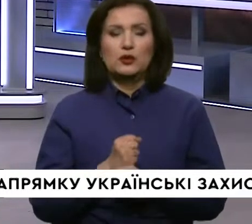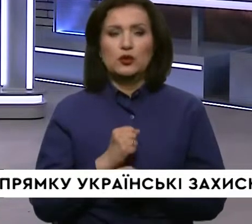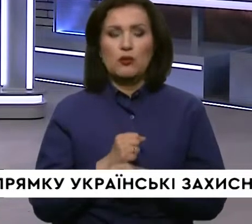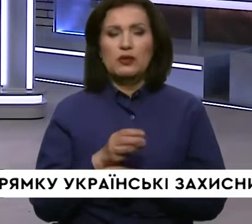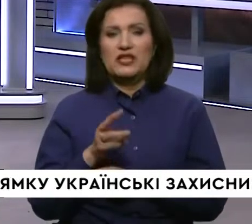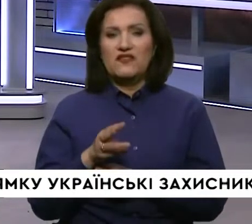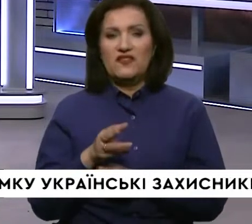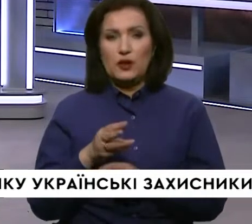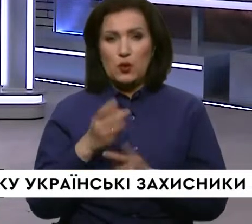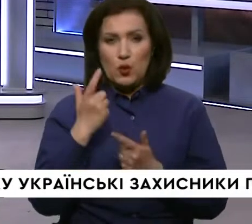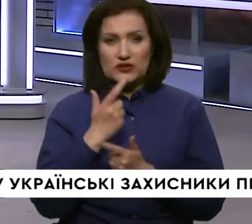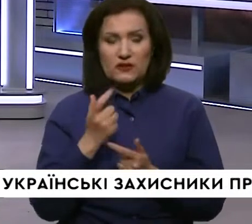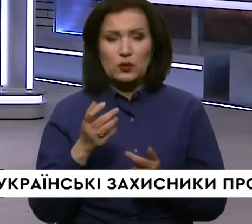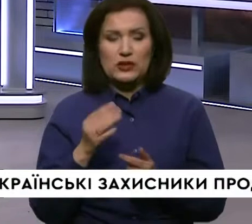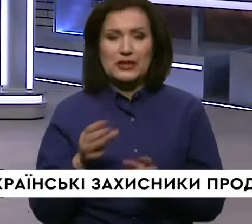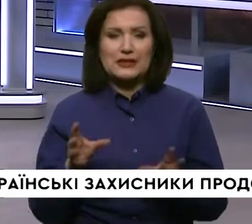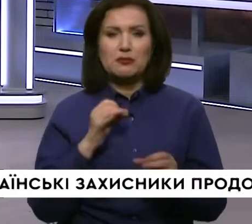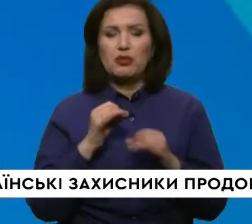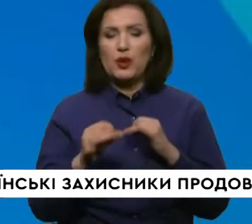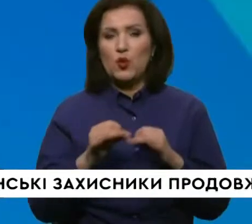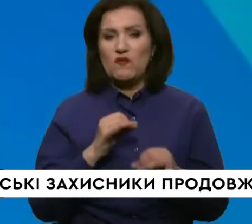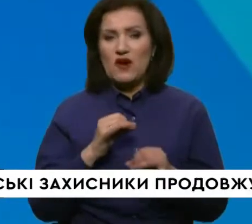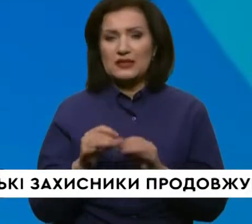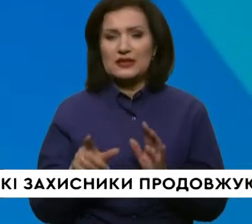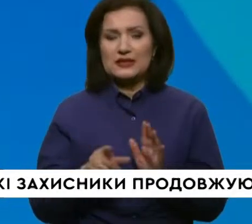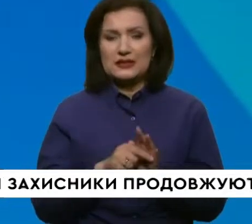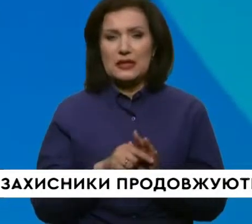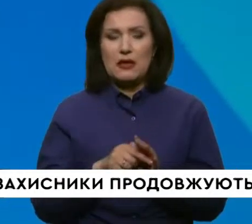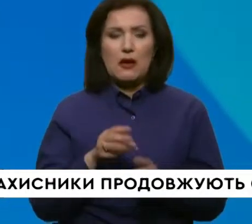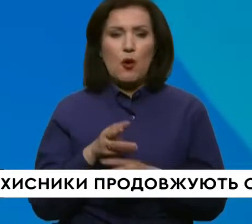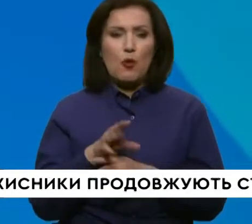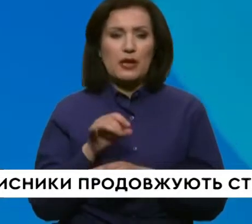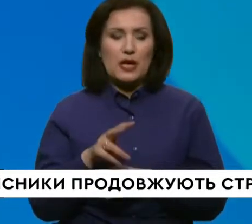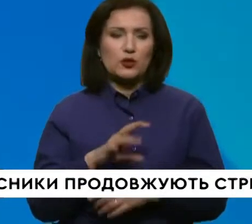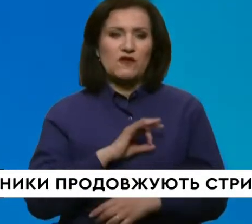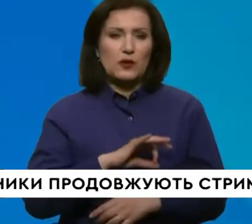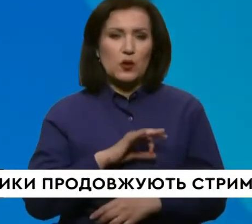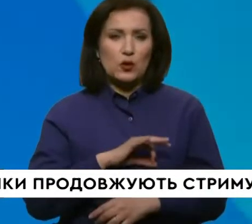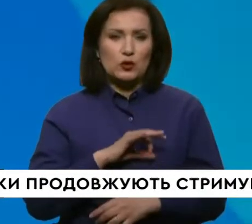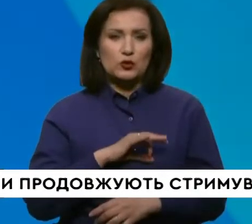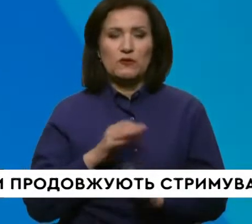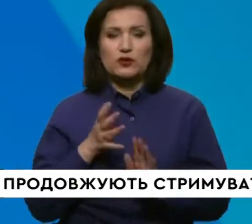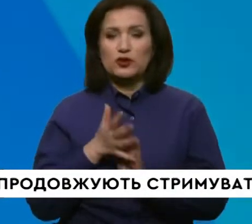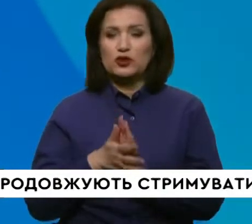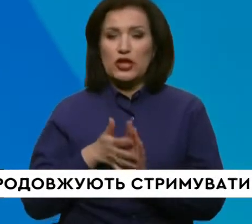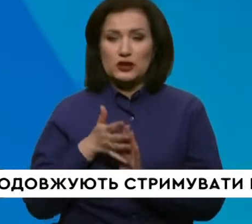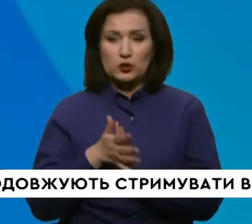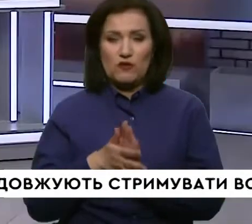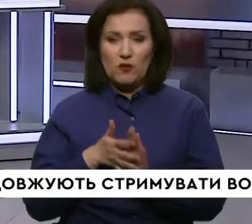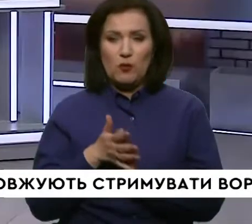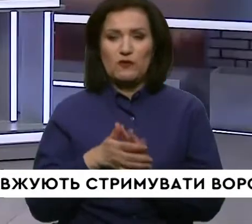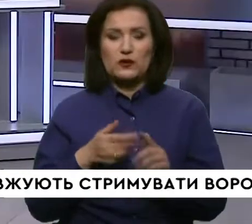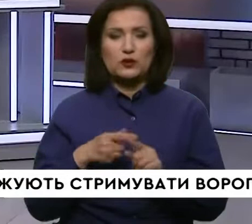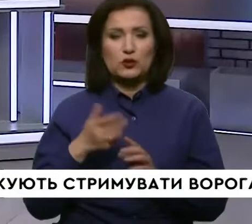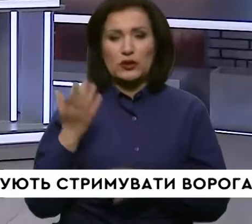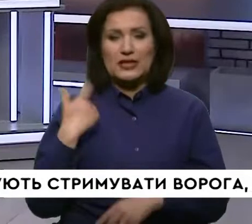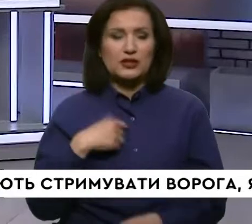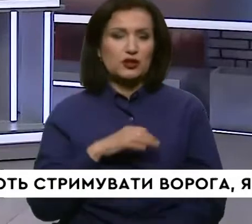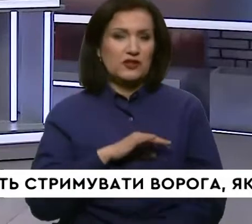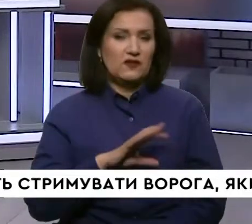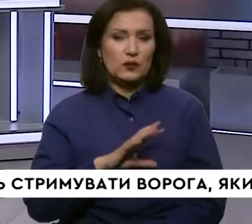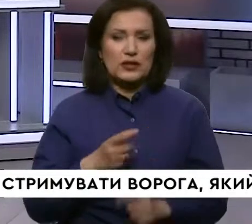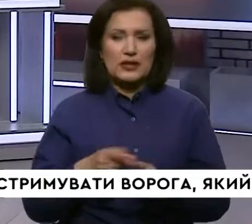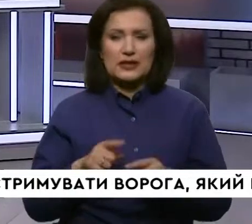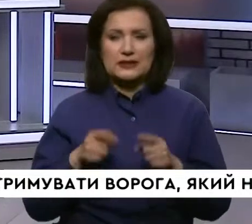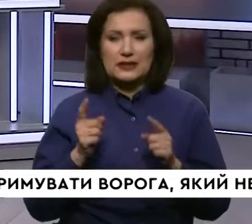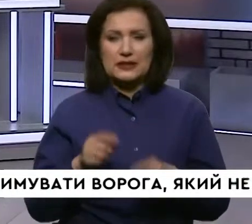зробити відеодзвінок і спілкуватись із оператором, використовуючи жестову мову. Це те, що раніше не